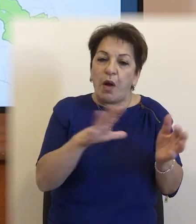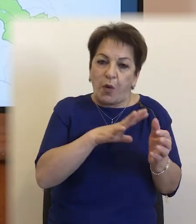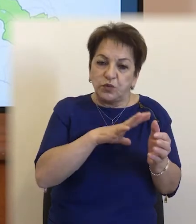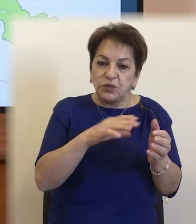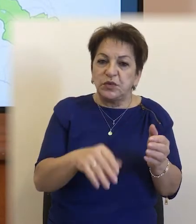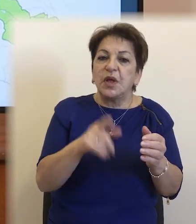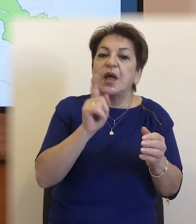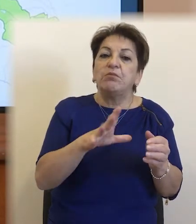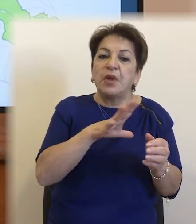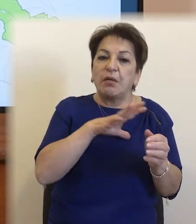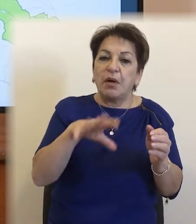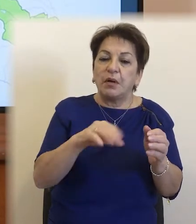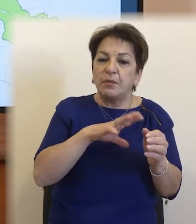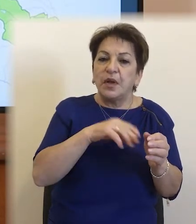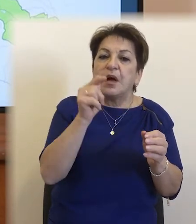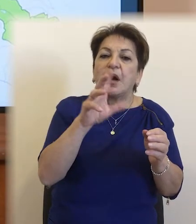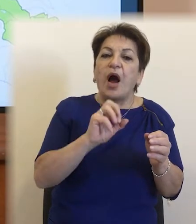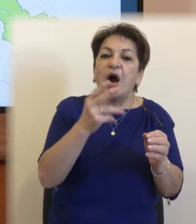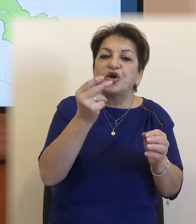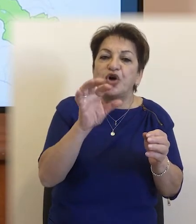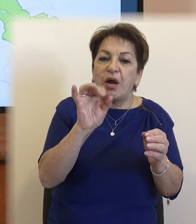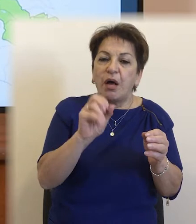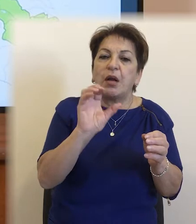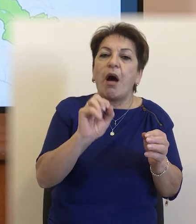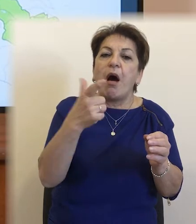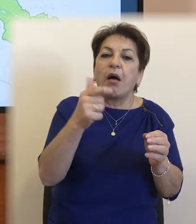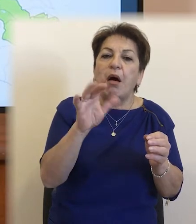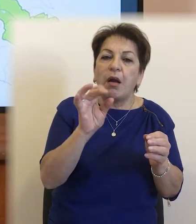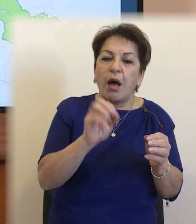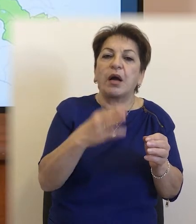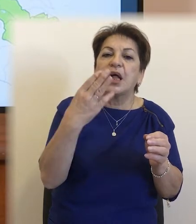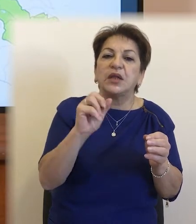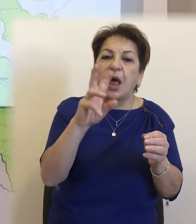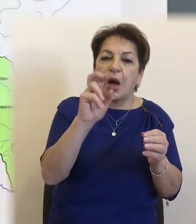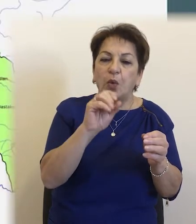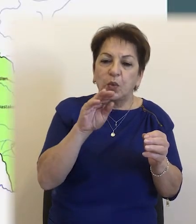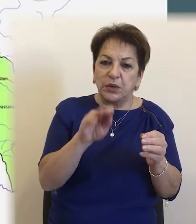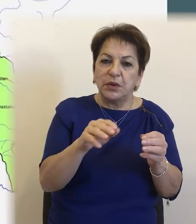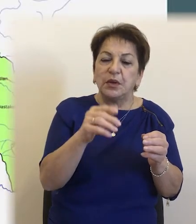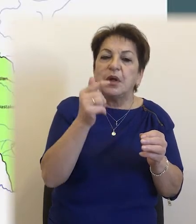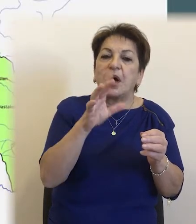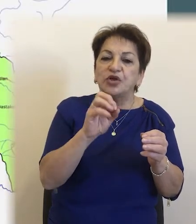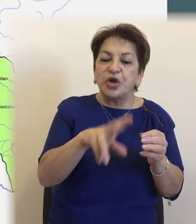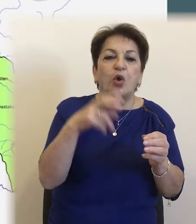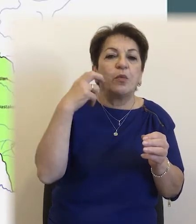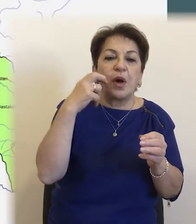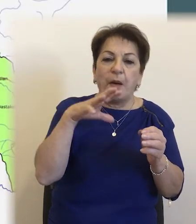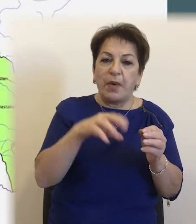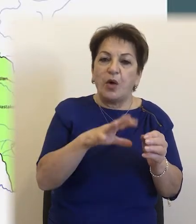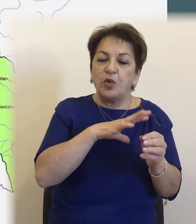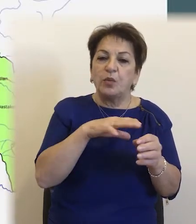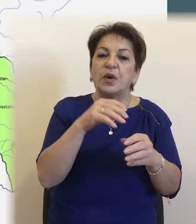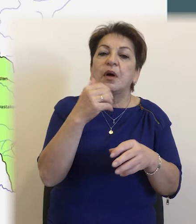հարուստ է։ Հիմնական հանքավայրեն են, կաջարանը, ագարակը և թեղուտը։ Կաջարանում և